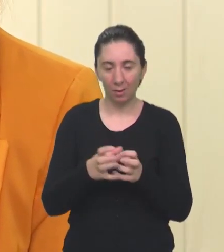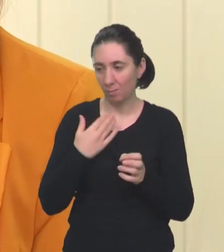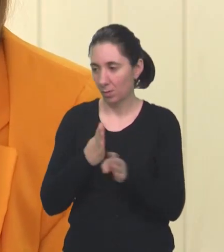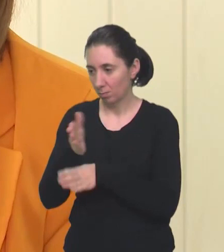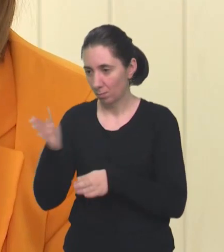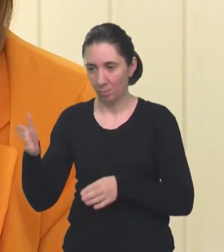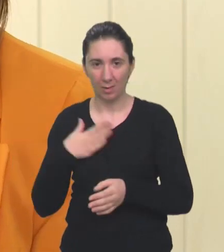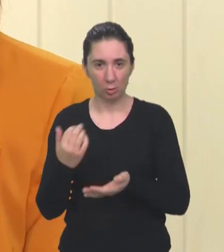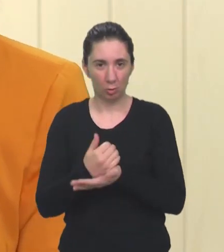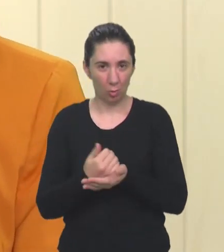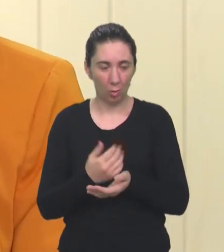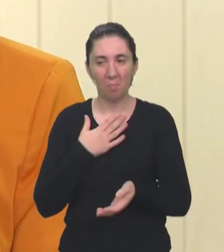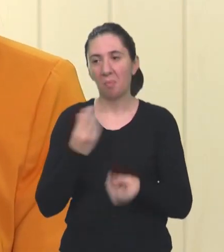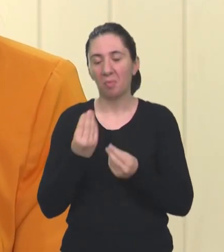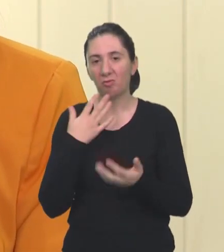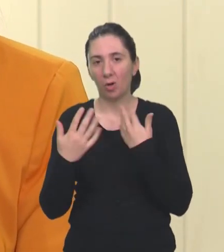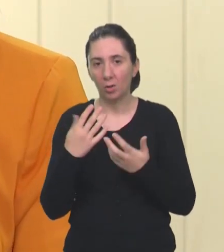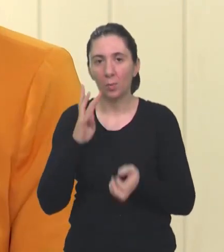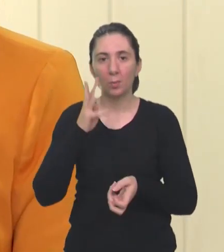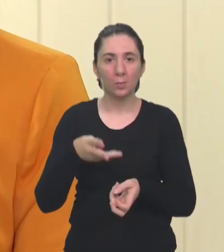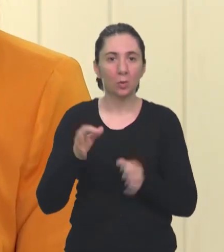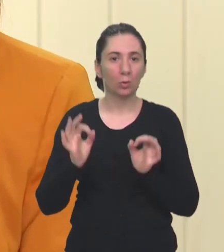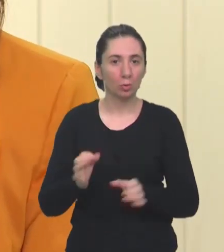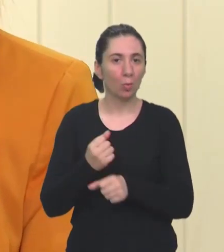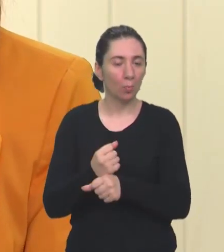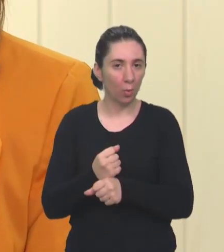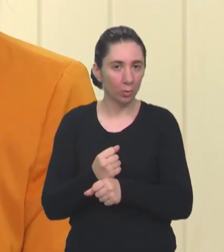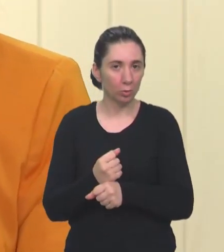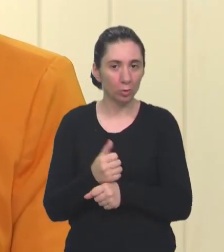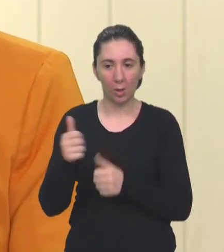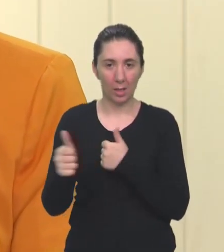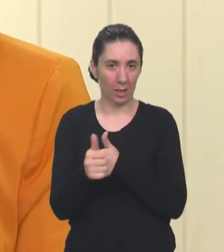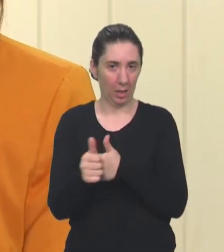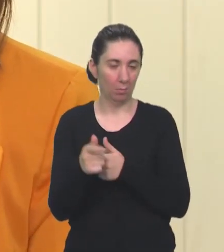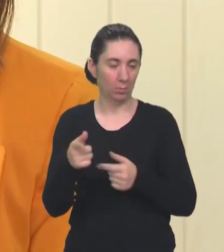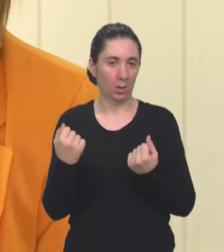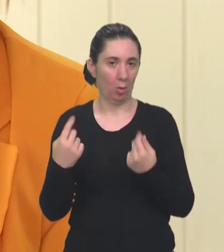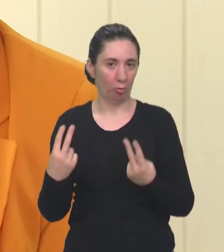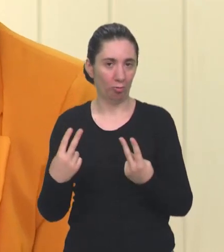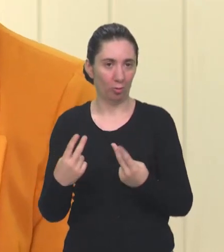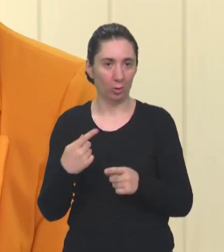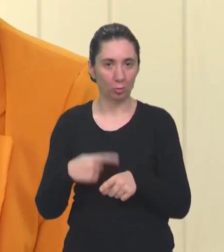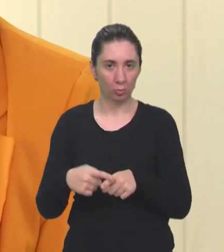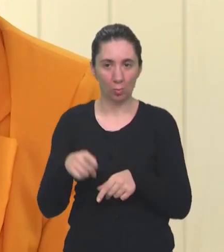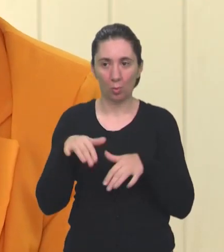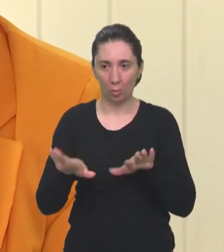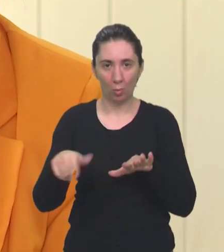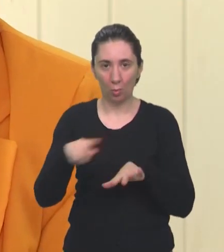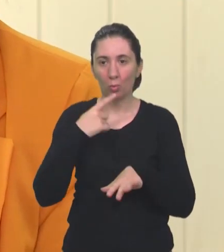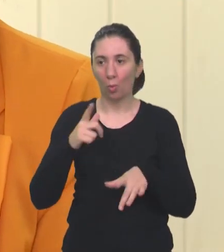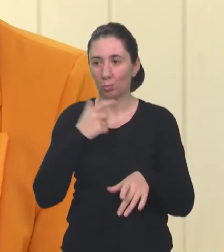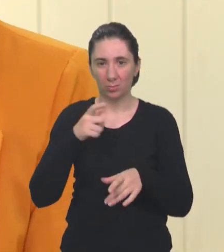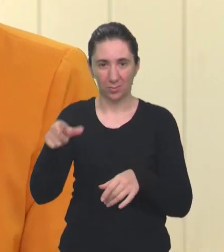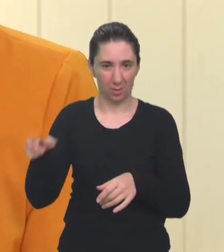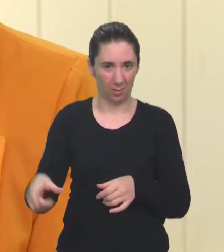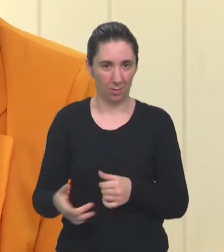korisnika, održavamo u stvari neke razgovore i psihosocijalnu podršku jedan na jedan, što je iznimno važno upravo za ljude u tim